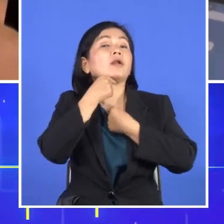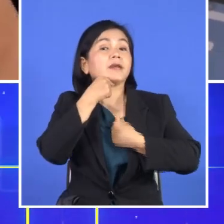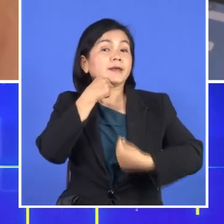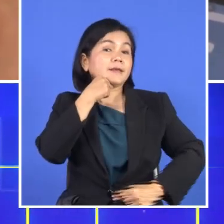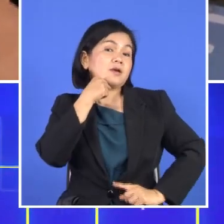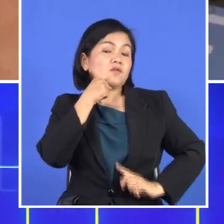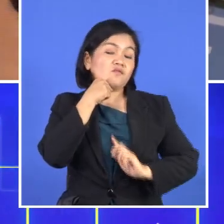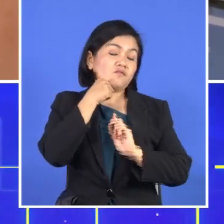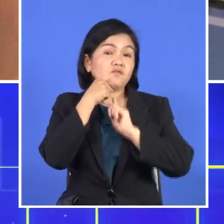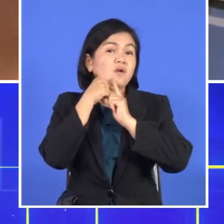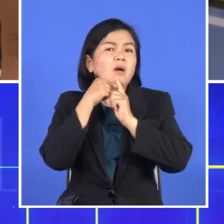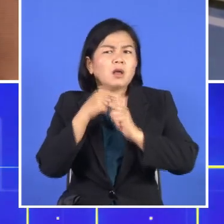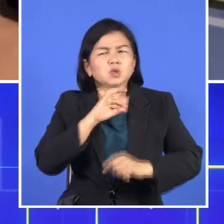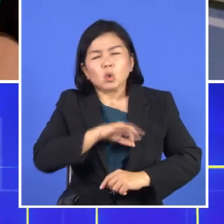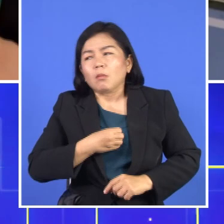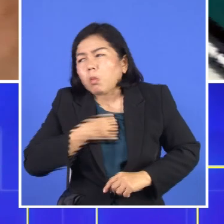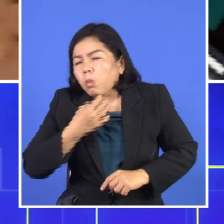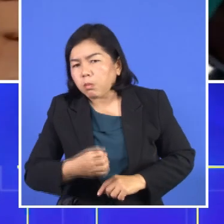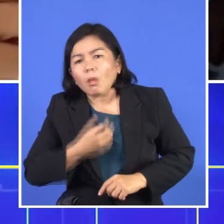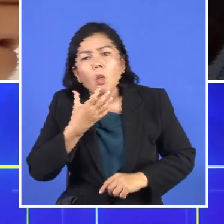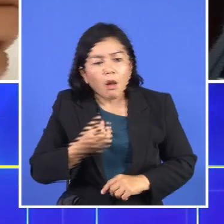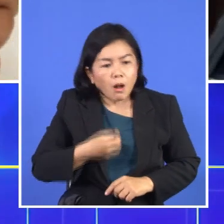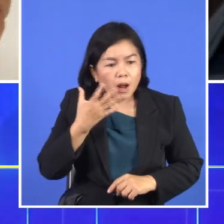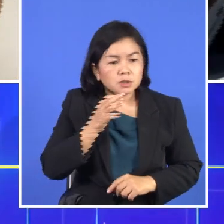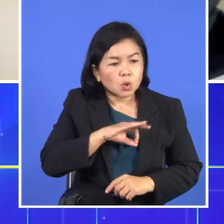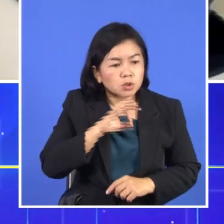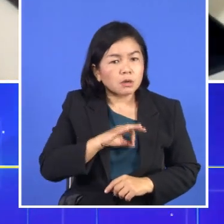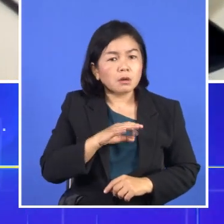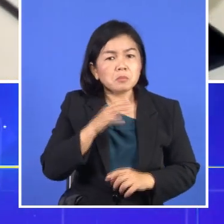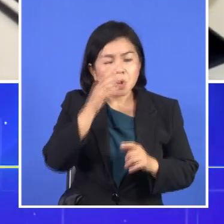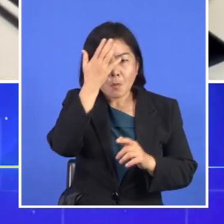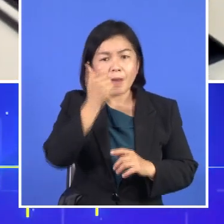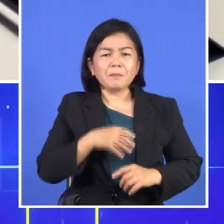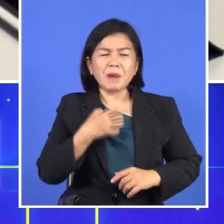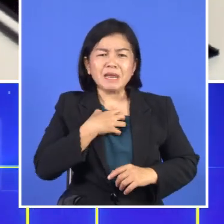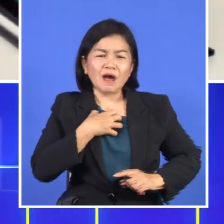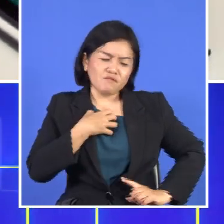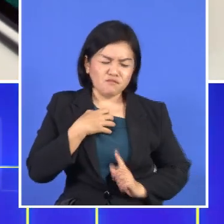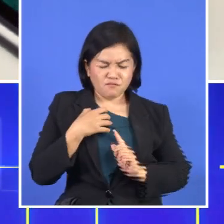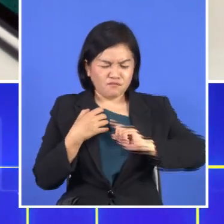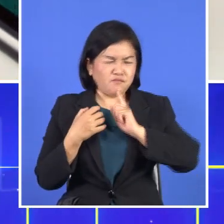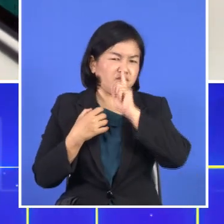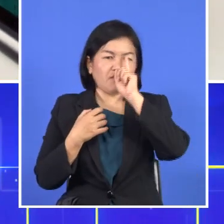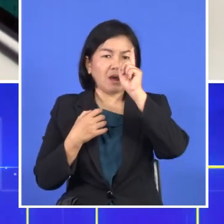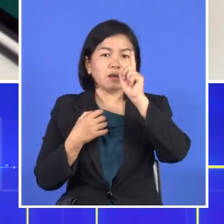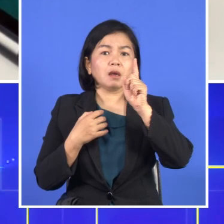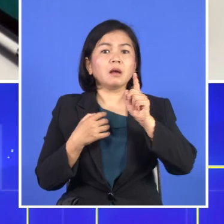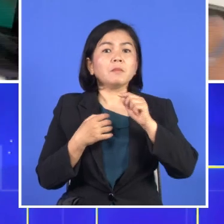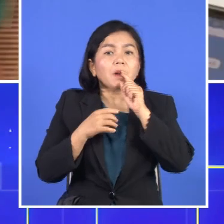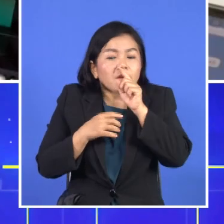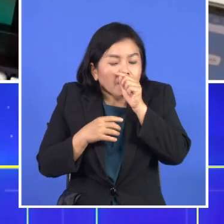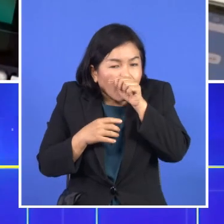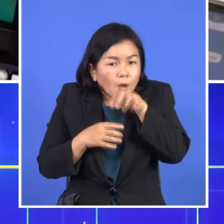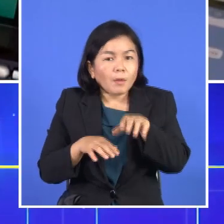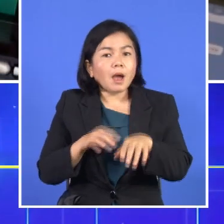างทีคนไข้จะรู้สึกคลื่นไส้อาเจียนออกมา คือมันหาทางออกอะว่าไง ใช ่ออกทางรูทวารทั้ง5เรานะ ถูกค่ะมันก็ไหลออกมาทางจมูกทีนี้ห